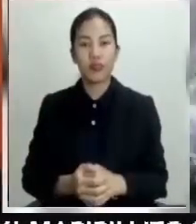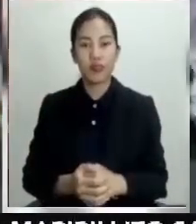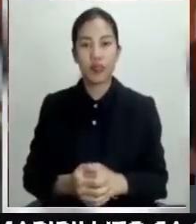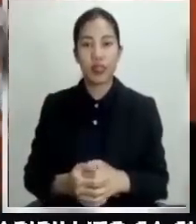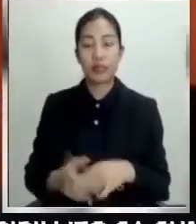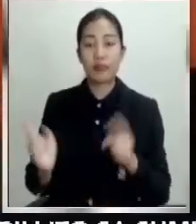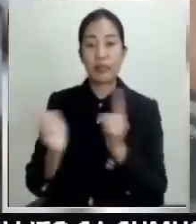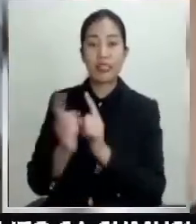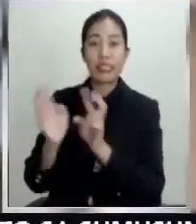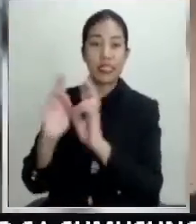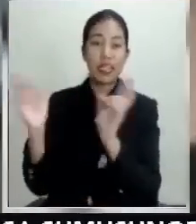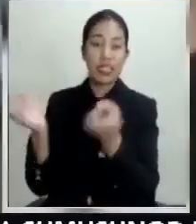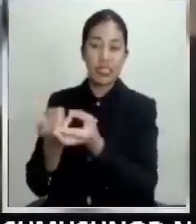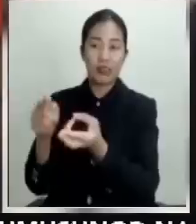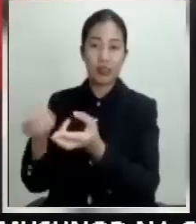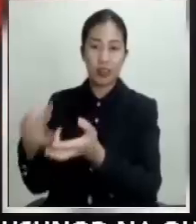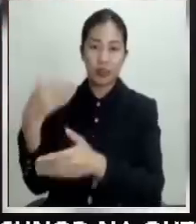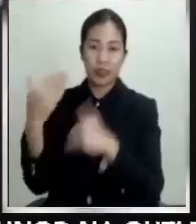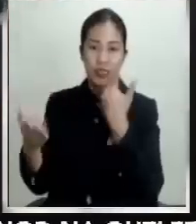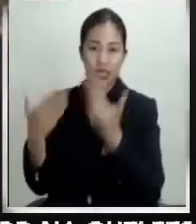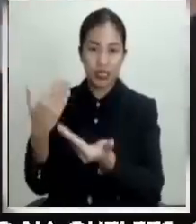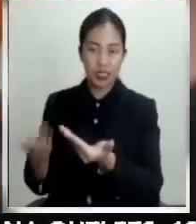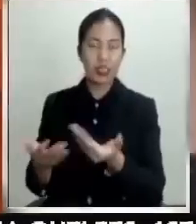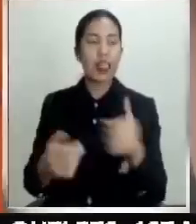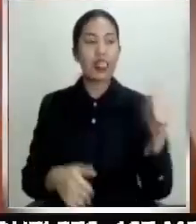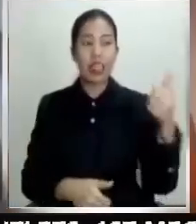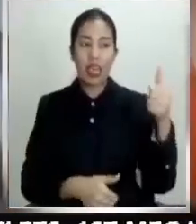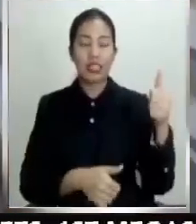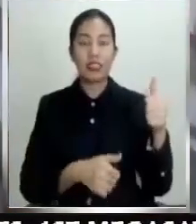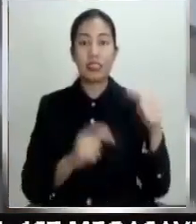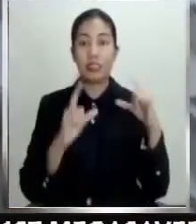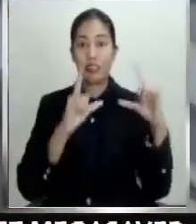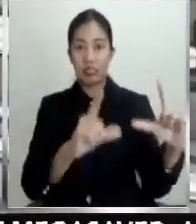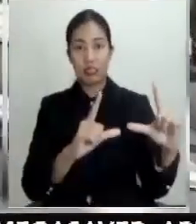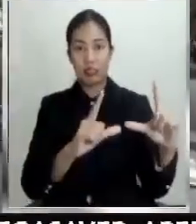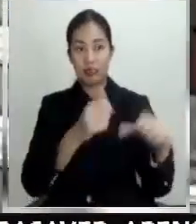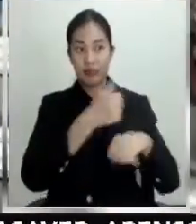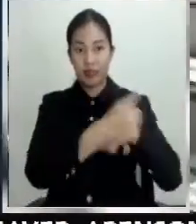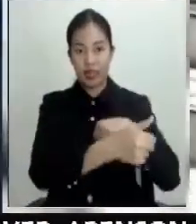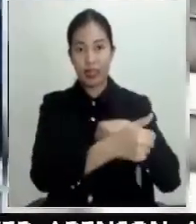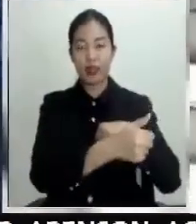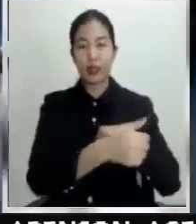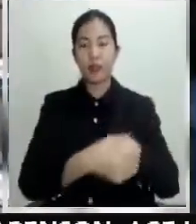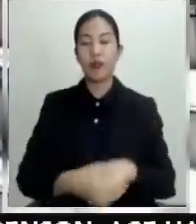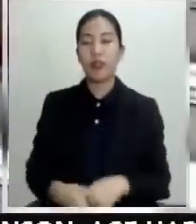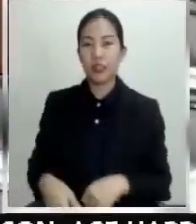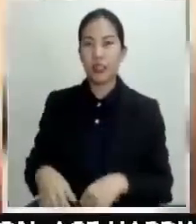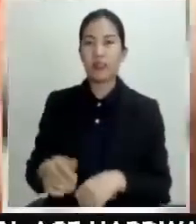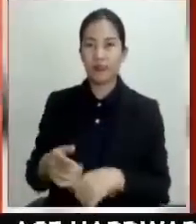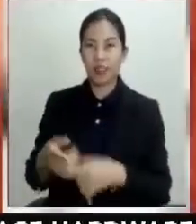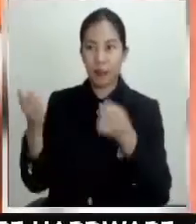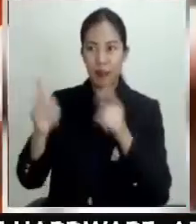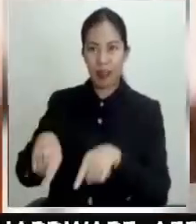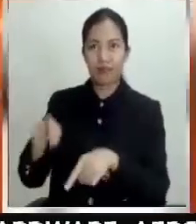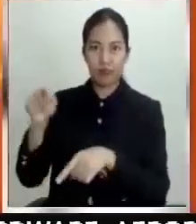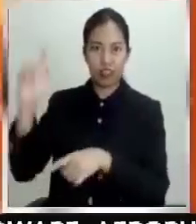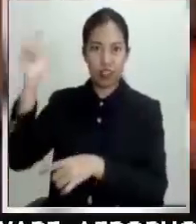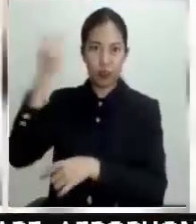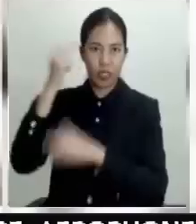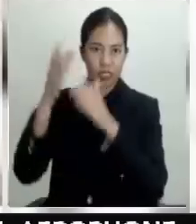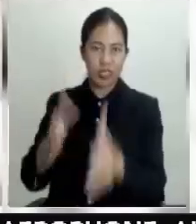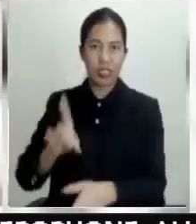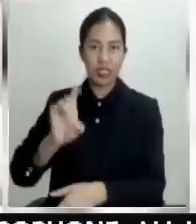nasawi, ang 10 akusado sa pagpatay kay Governor Ruel Digamo at 9 na iba pa sa preliminary investigation sa Department of Justice